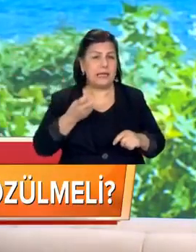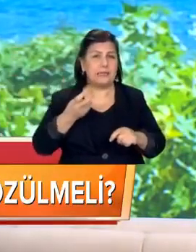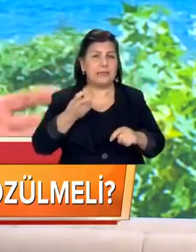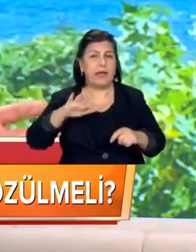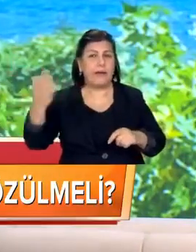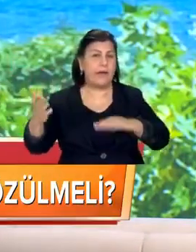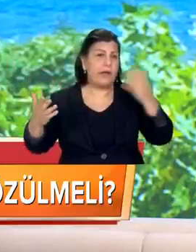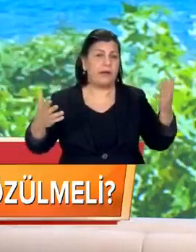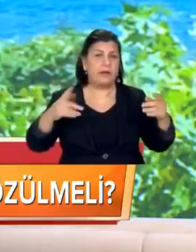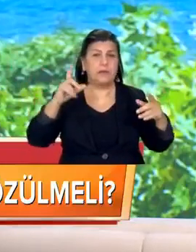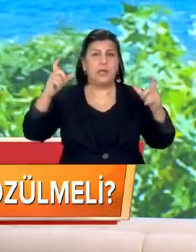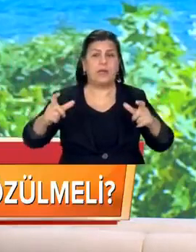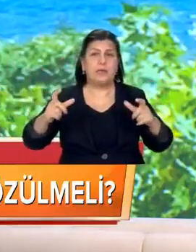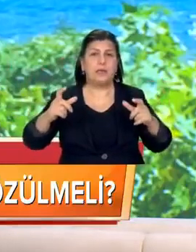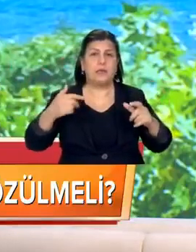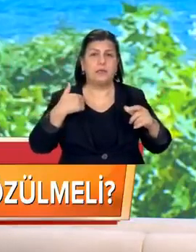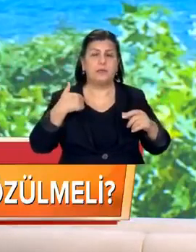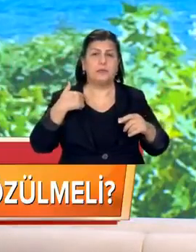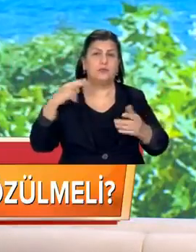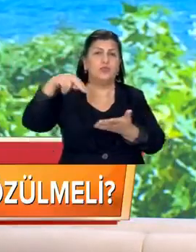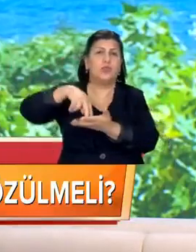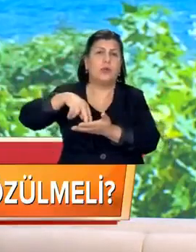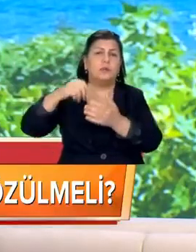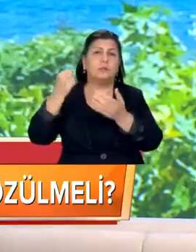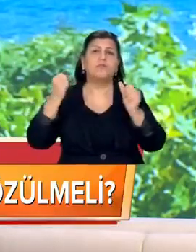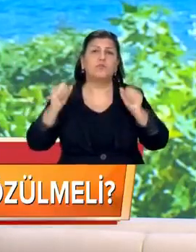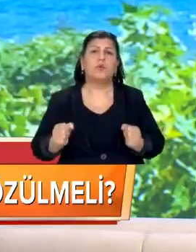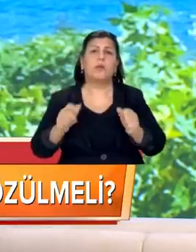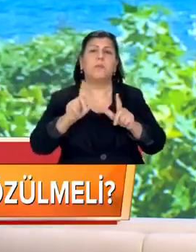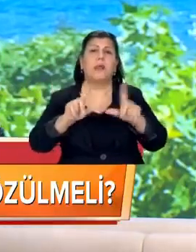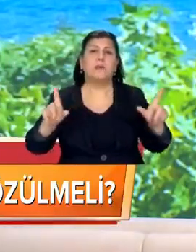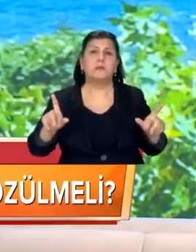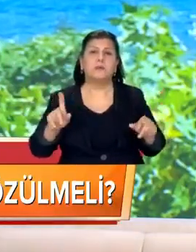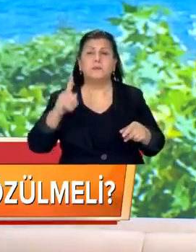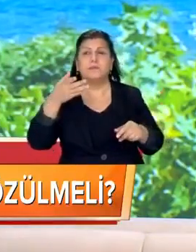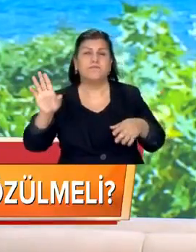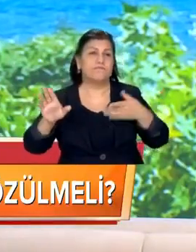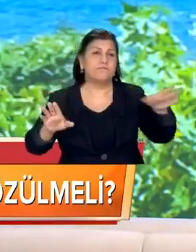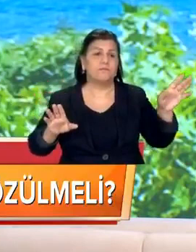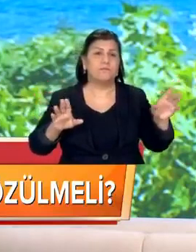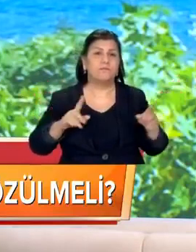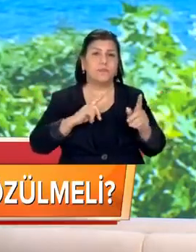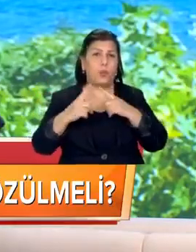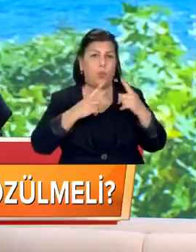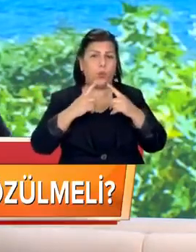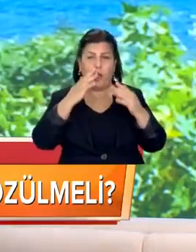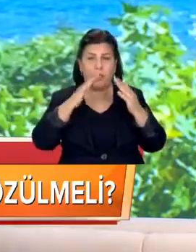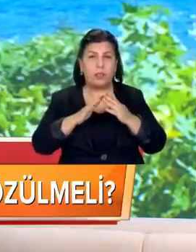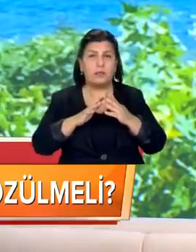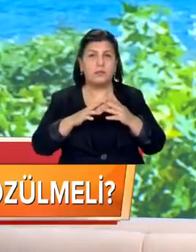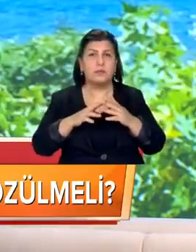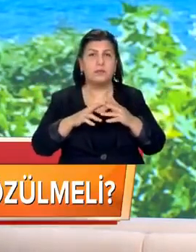yerlerde duralım Bir saatte olabilirmiş saatte sakinleşme sürecinize bağlı olarak yapmanız lazım işaretini anlaştınız